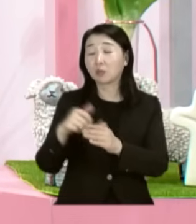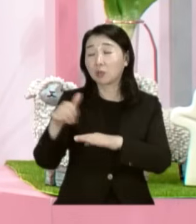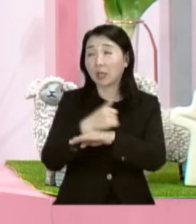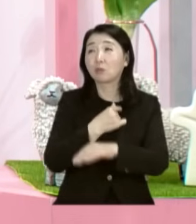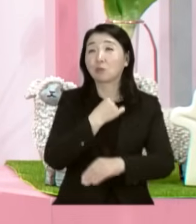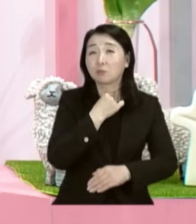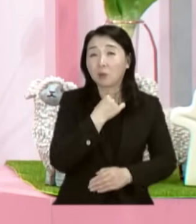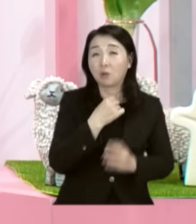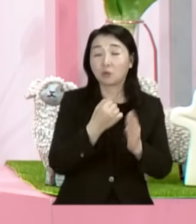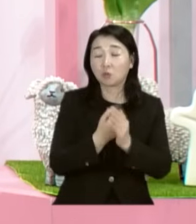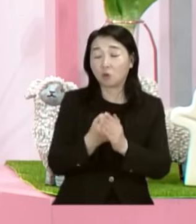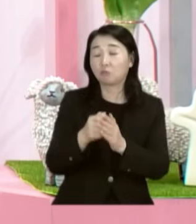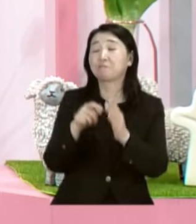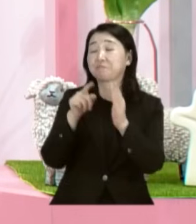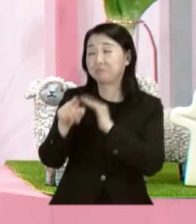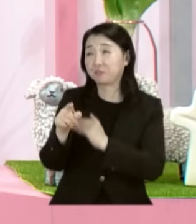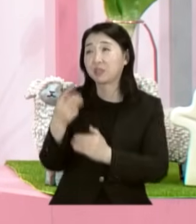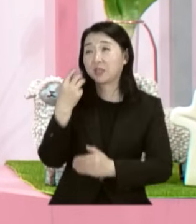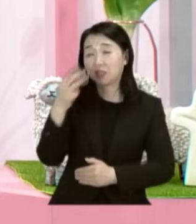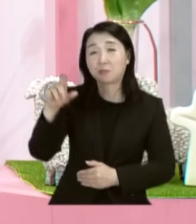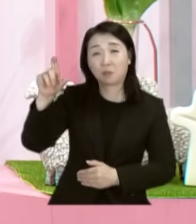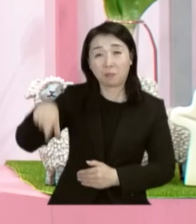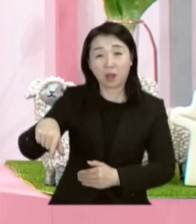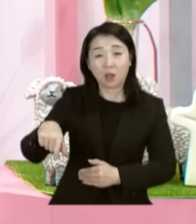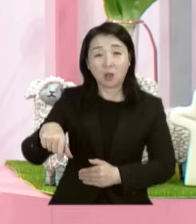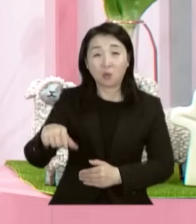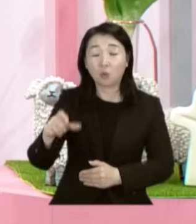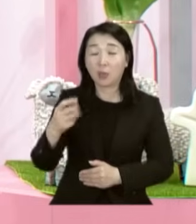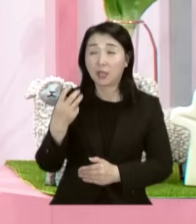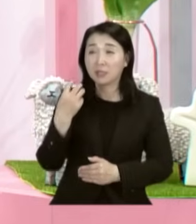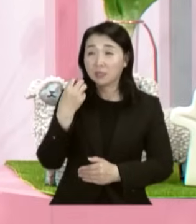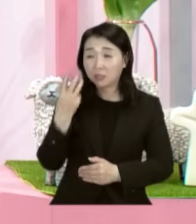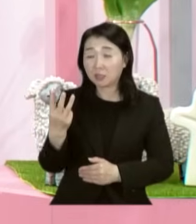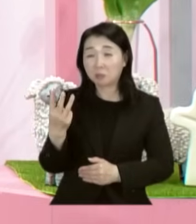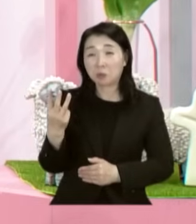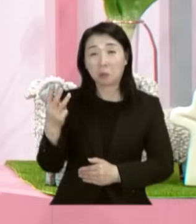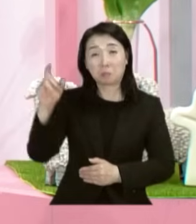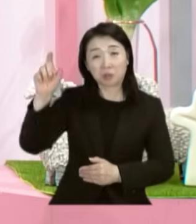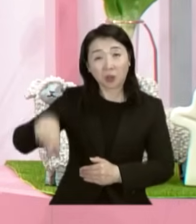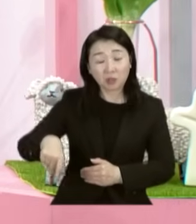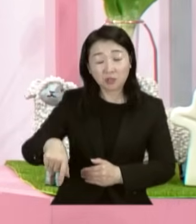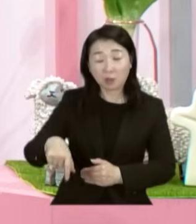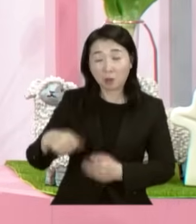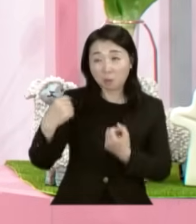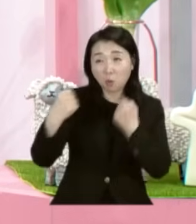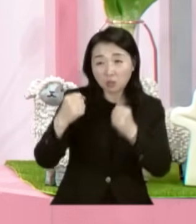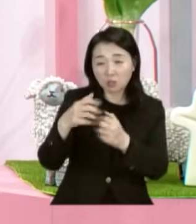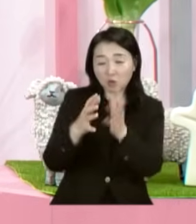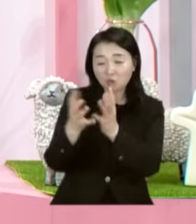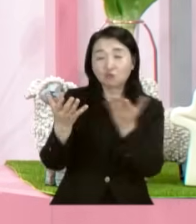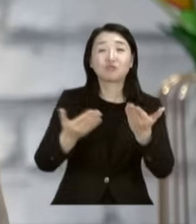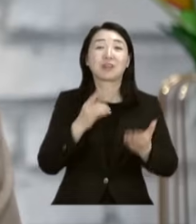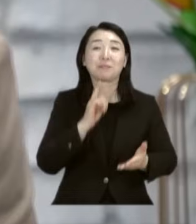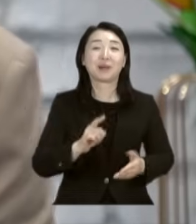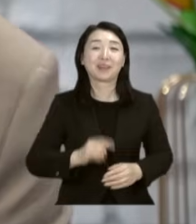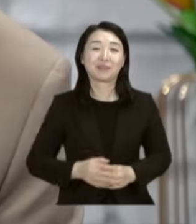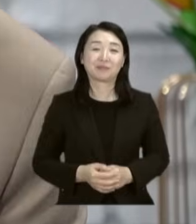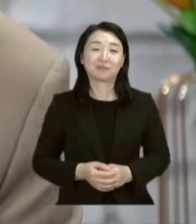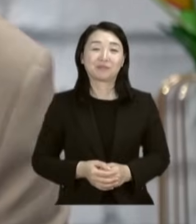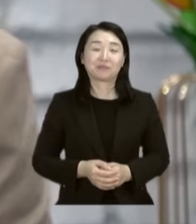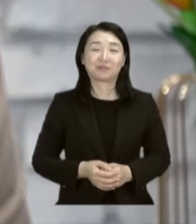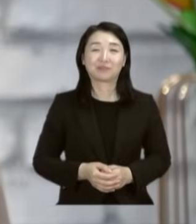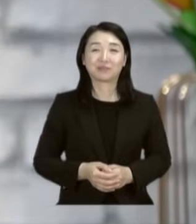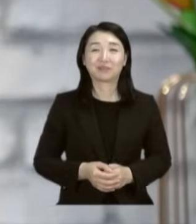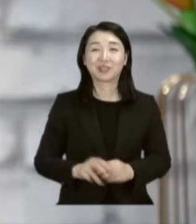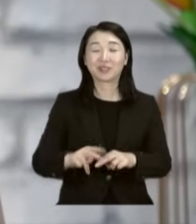올라가서 3개월을 결제했어요 복싱 글러브를 3개월을 하면 준다고 하더라고요 그래서 했는데 알고 보니까 이제